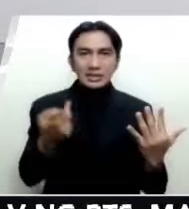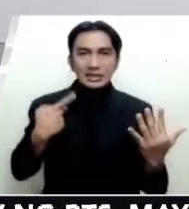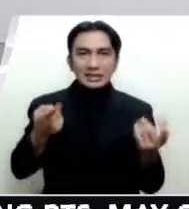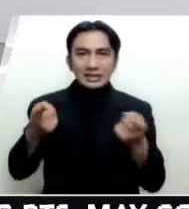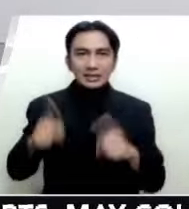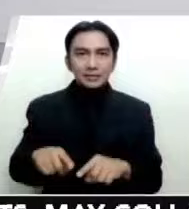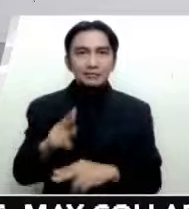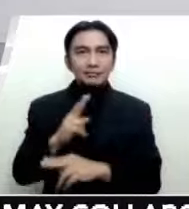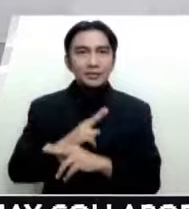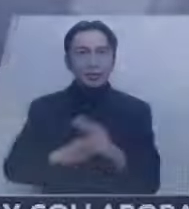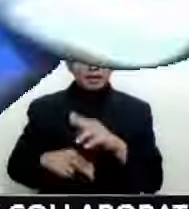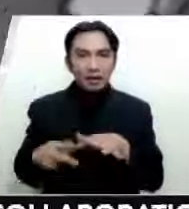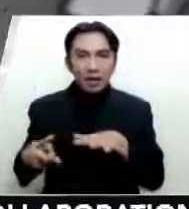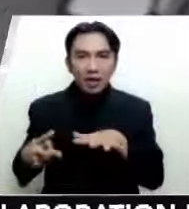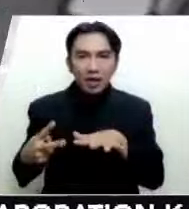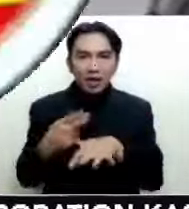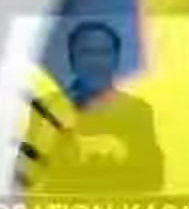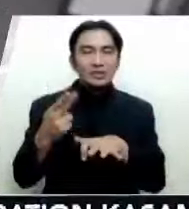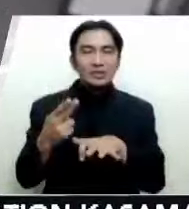si Sandra Aguinaldo.